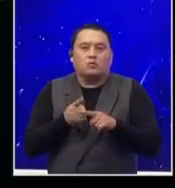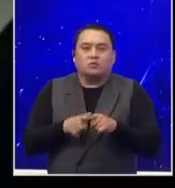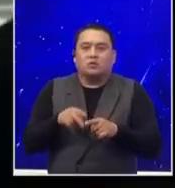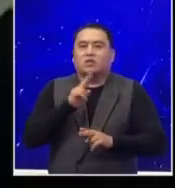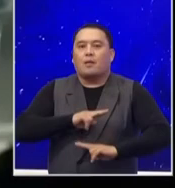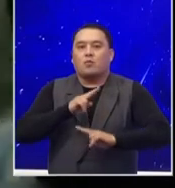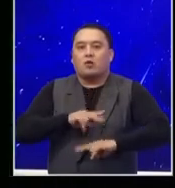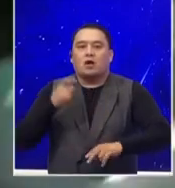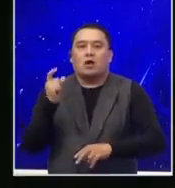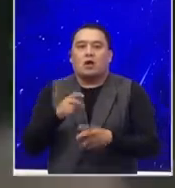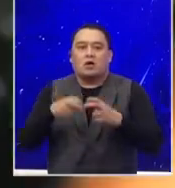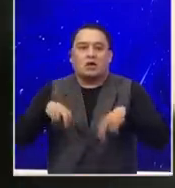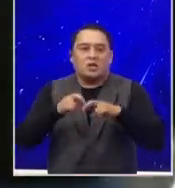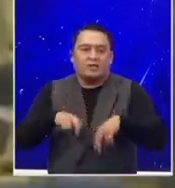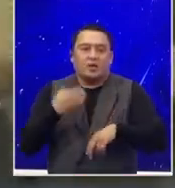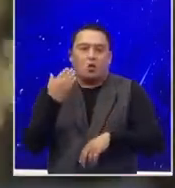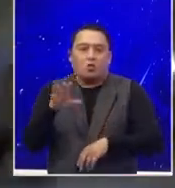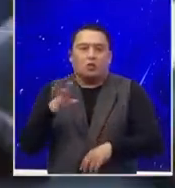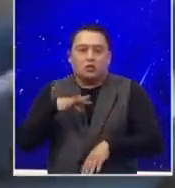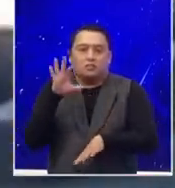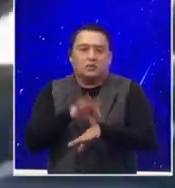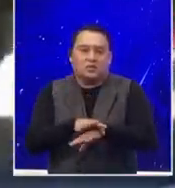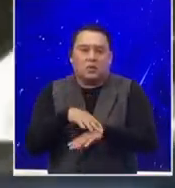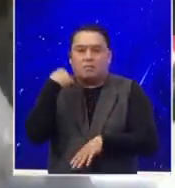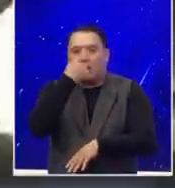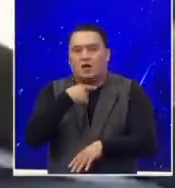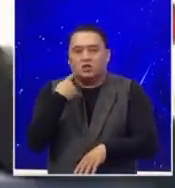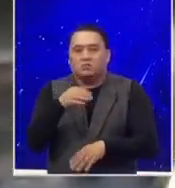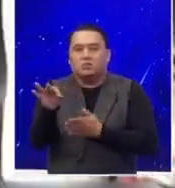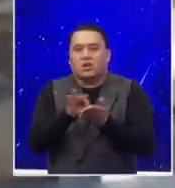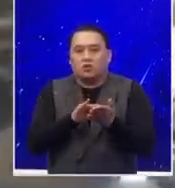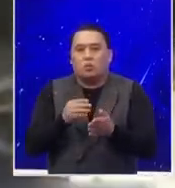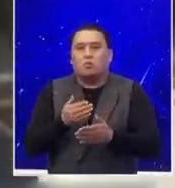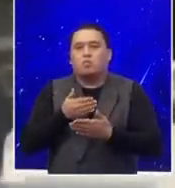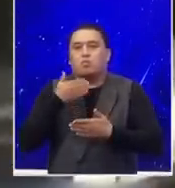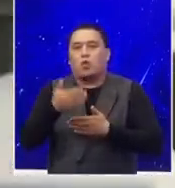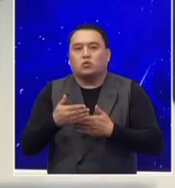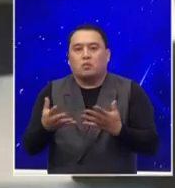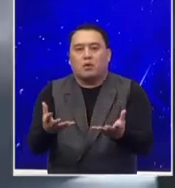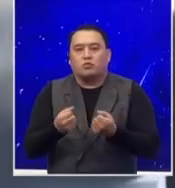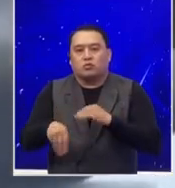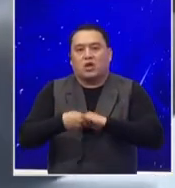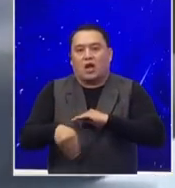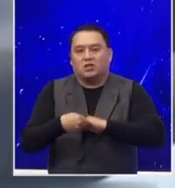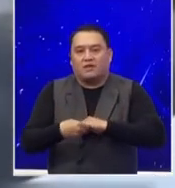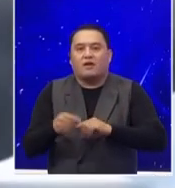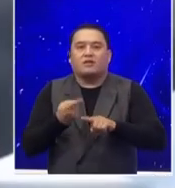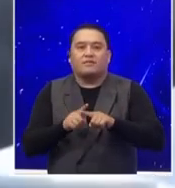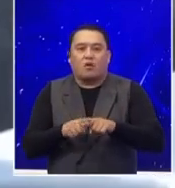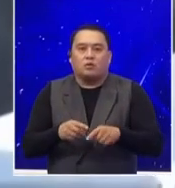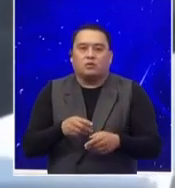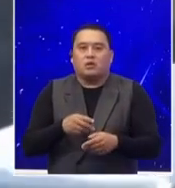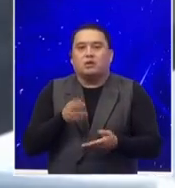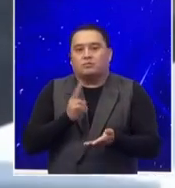сотрудником Департамента экономических расследований. Он был задержан с поличным сразу после получения денежных средств и